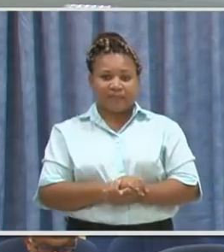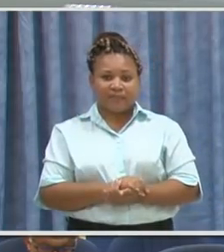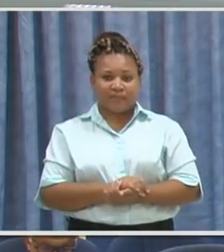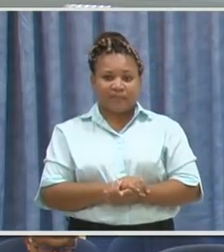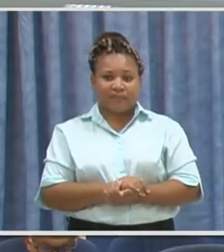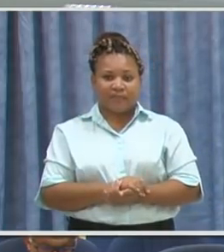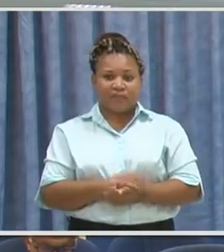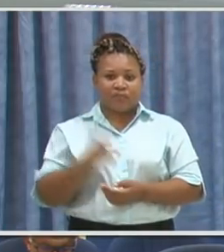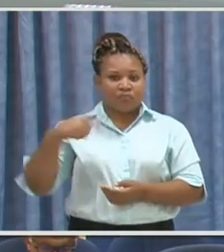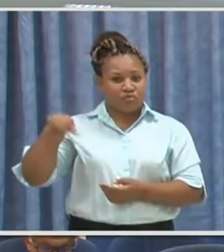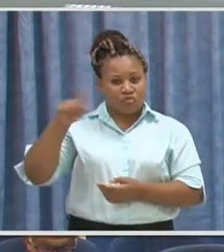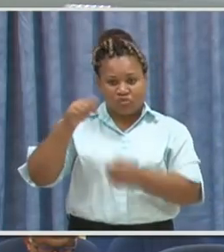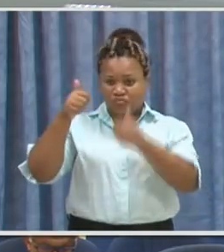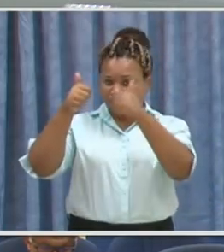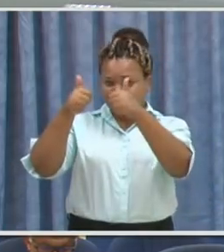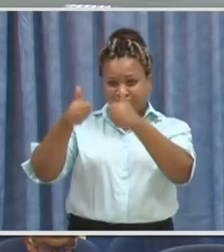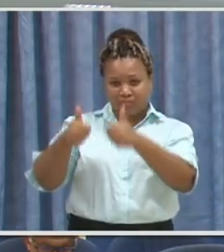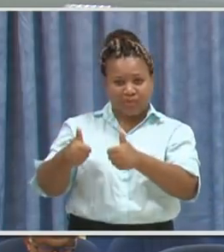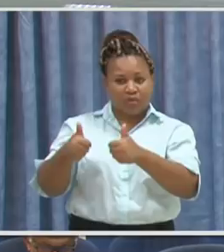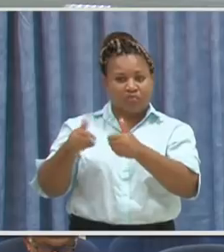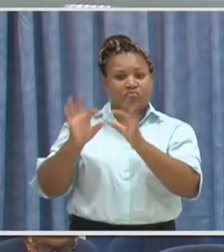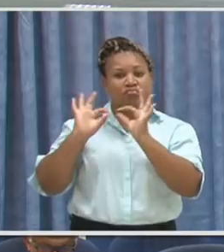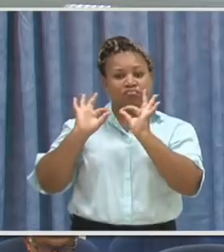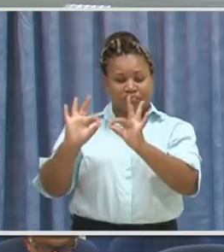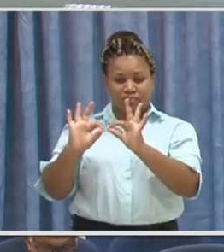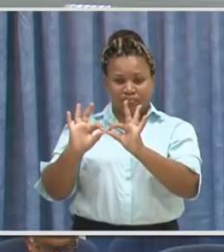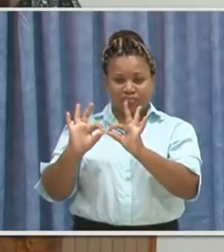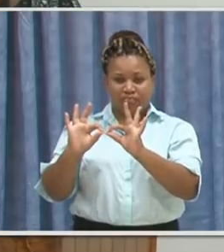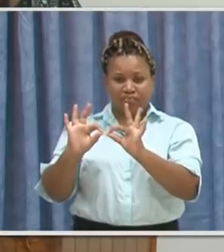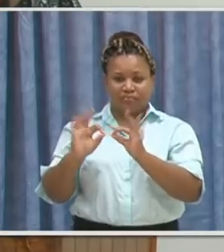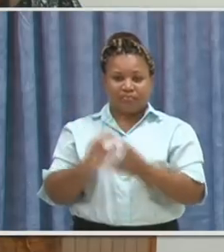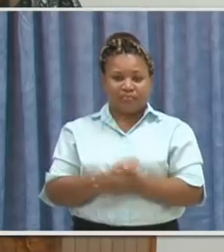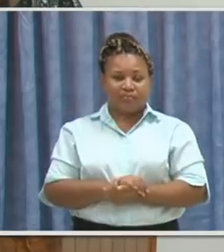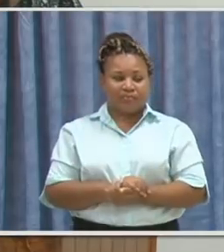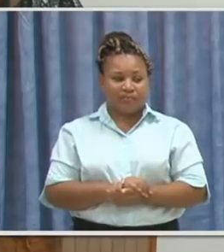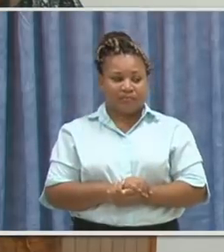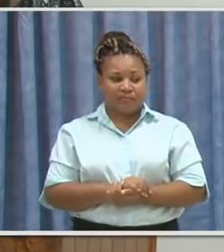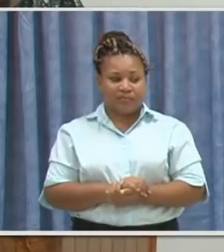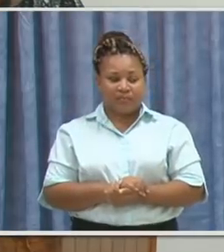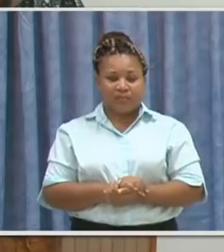bien. Nous aussi, bon matin, nous